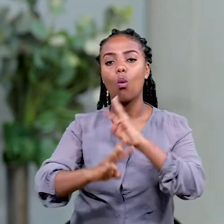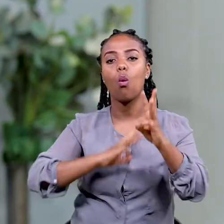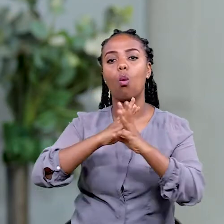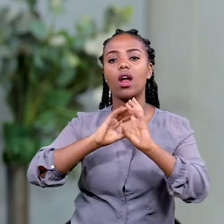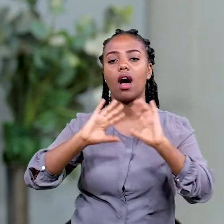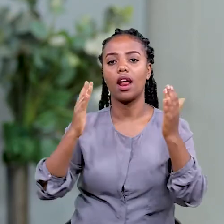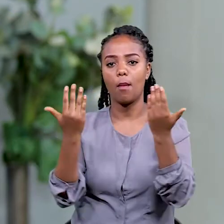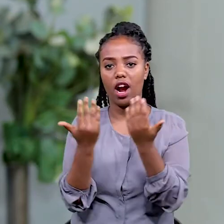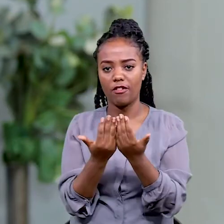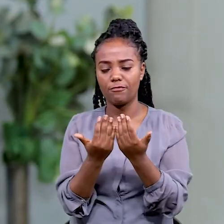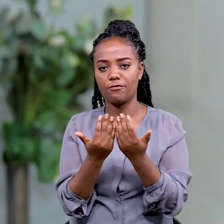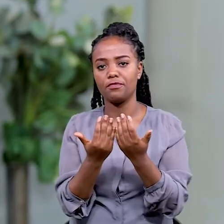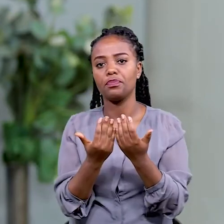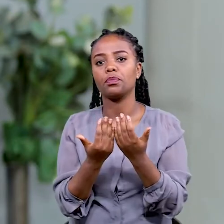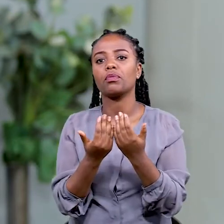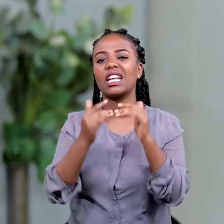አቀፍ